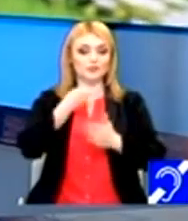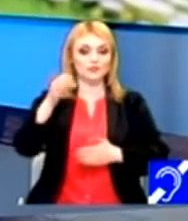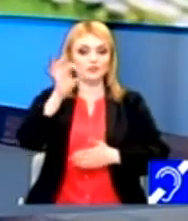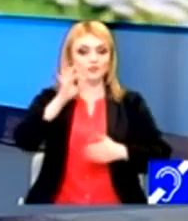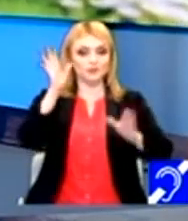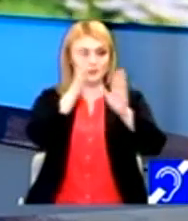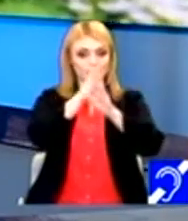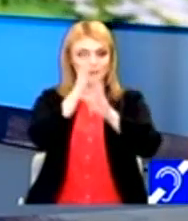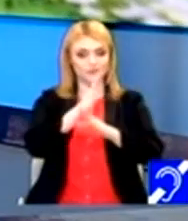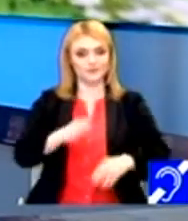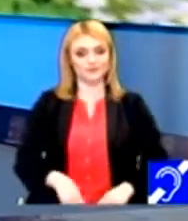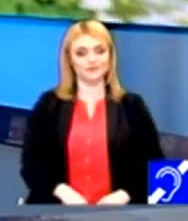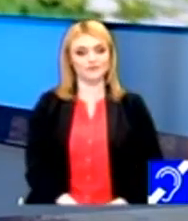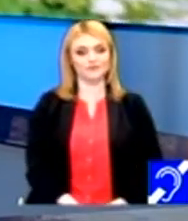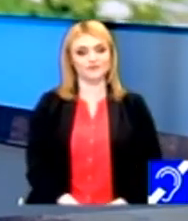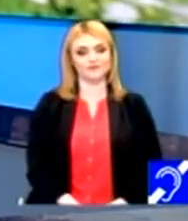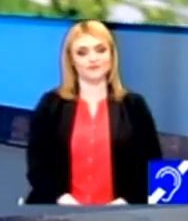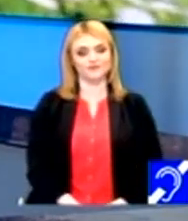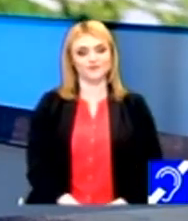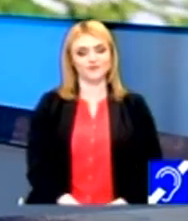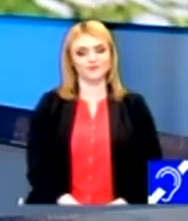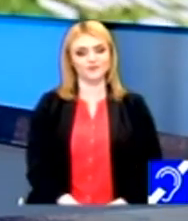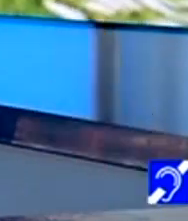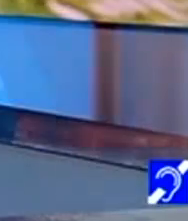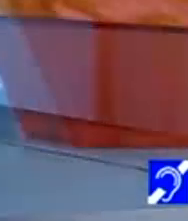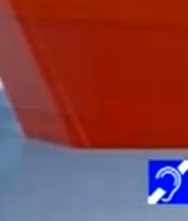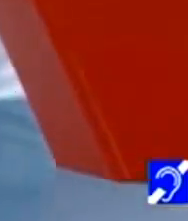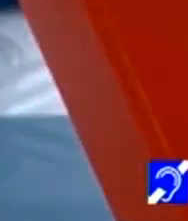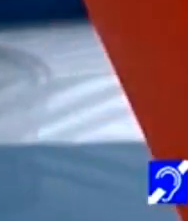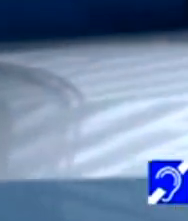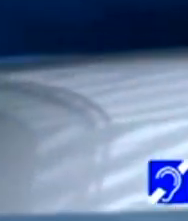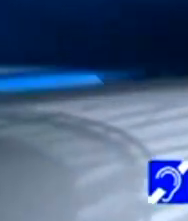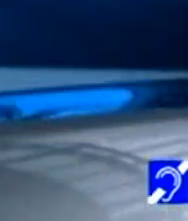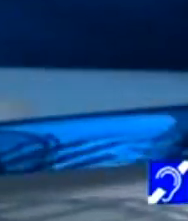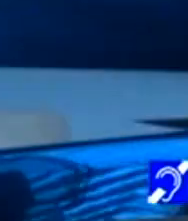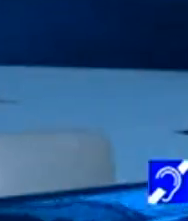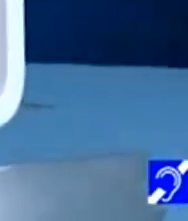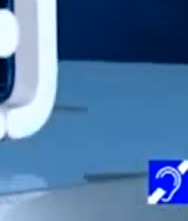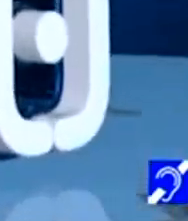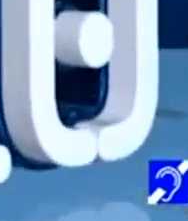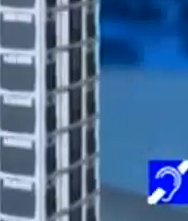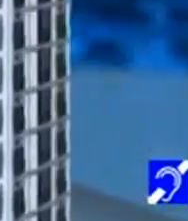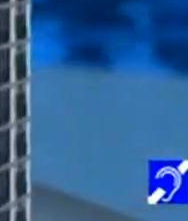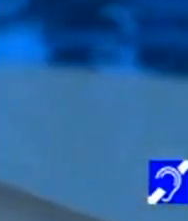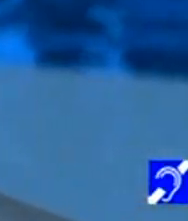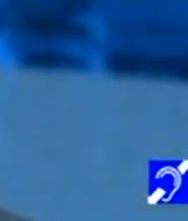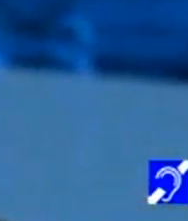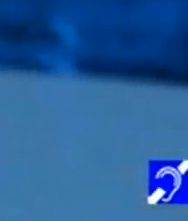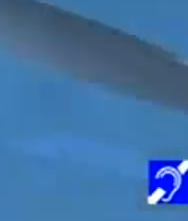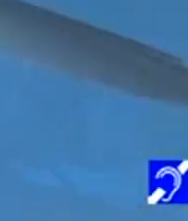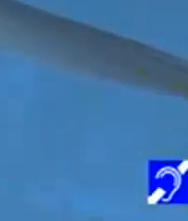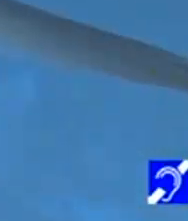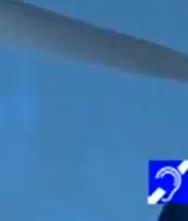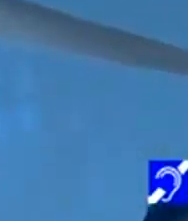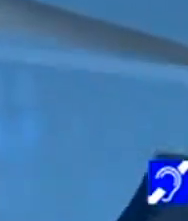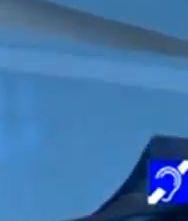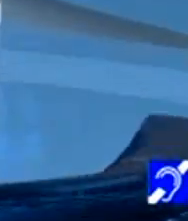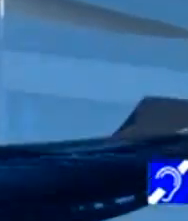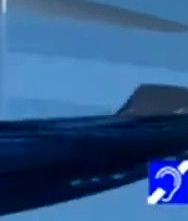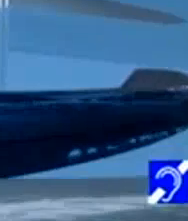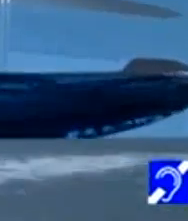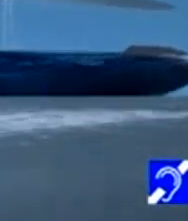Secția de cardiochirurgie de la Spitalul Clinic Republican este în carantină. Asta după ce doi pacienți internați au fost confirmați cu noul